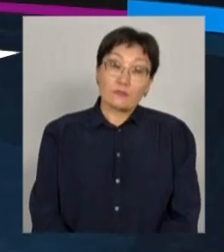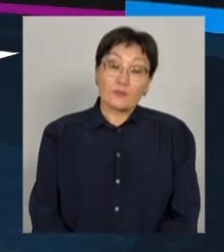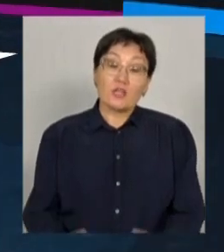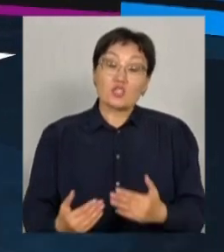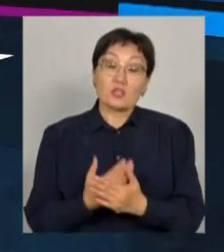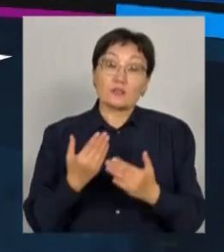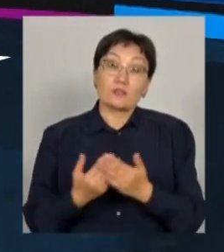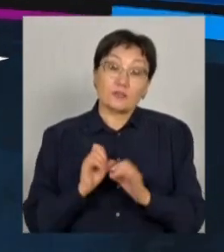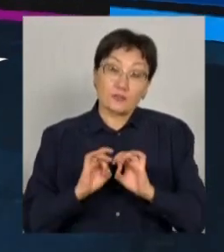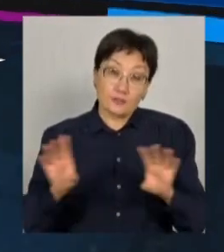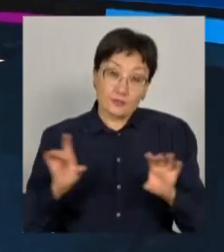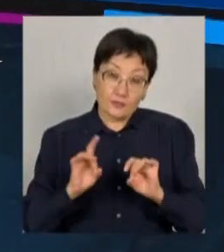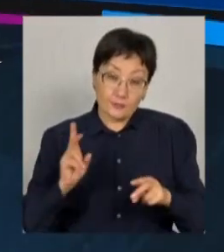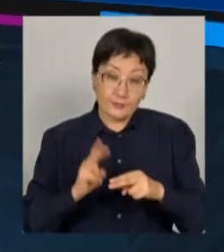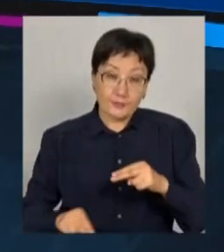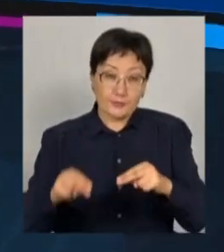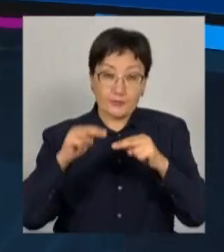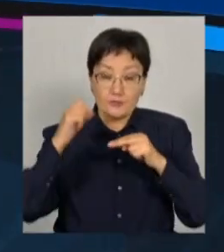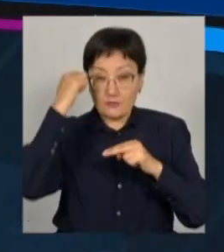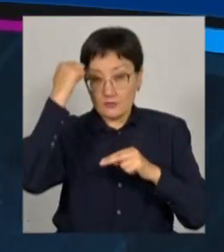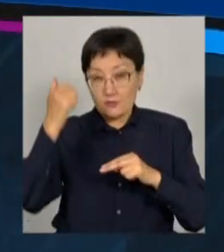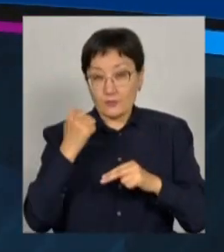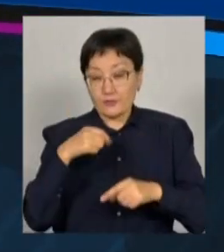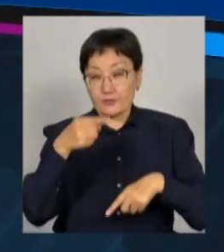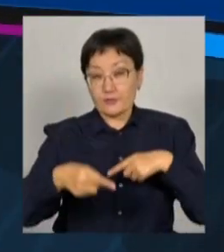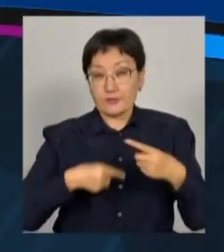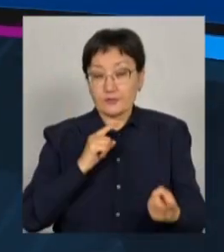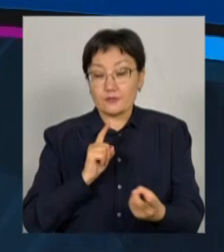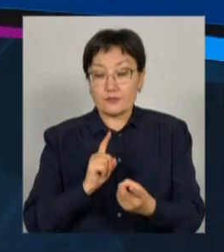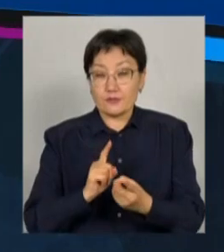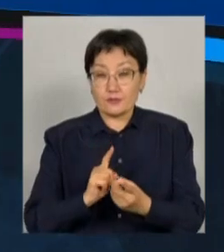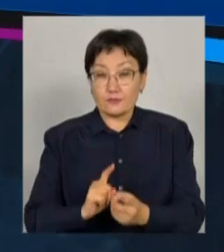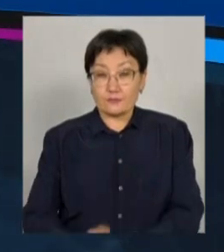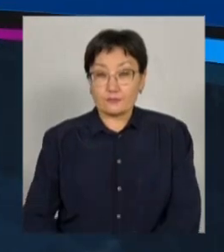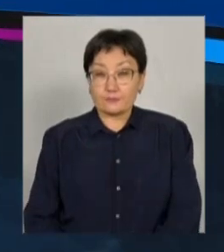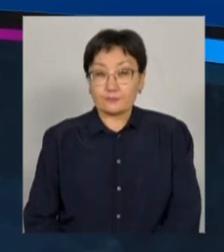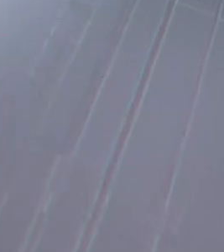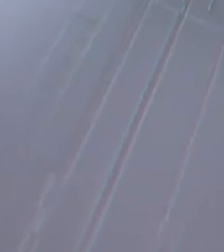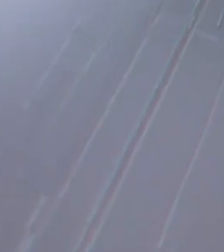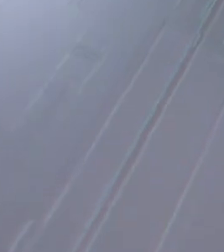Бүлсері ақпар әзірге тәмам. Келесі шығарылым сағат 19:00-де арнадан алыстамаңыздар.